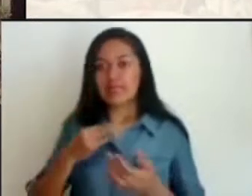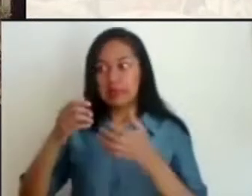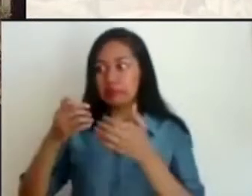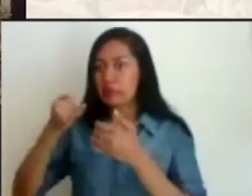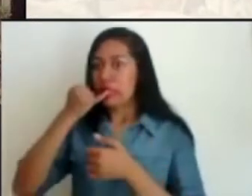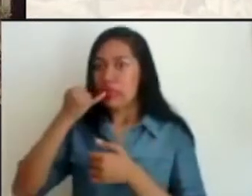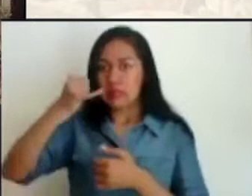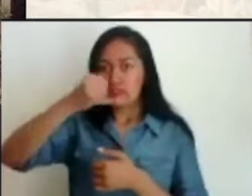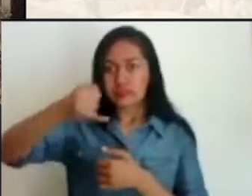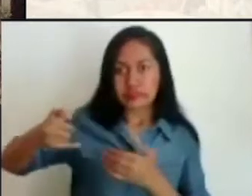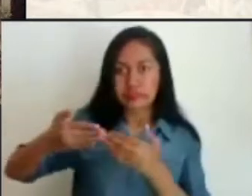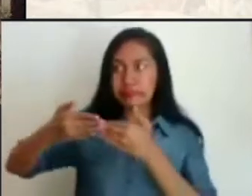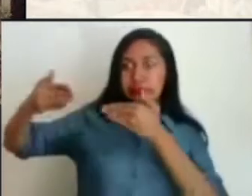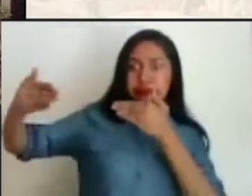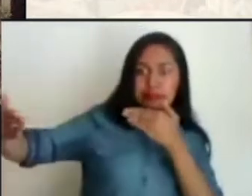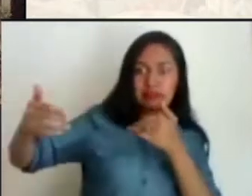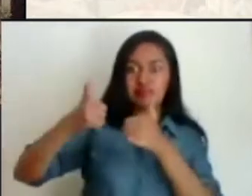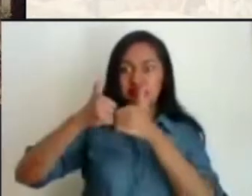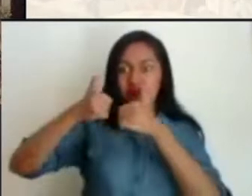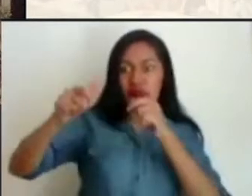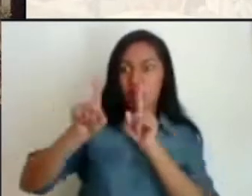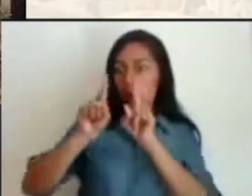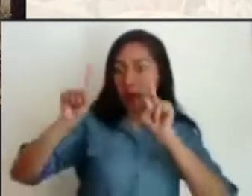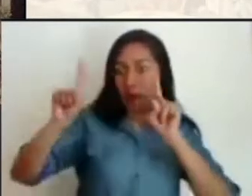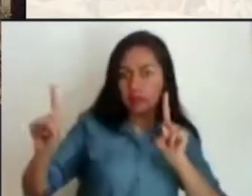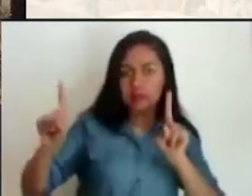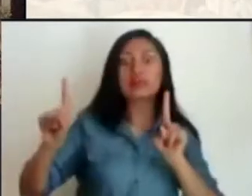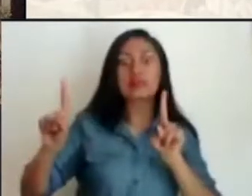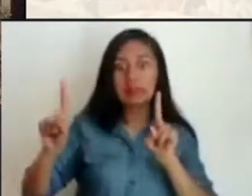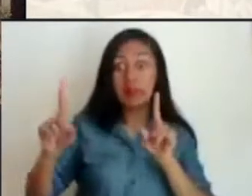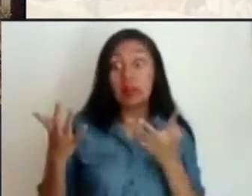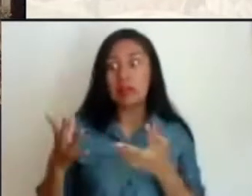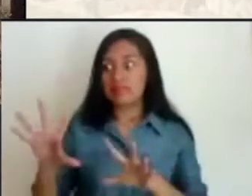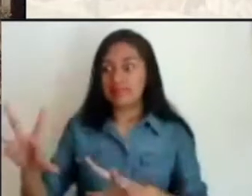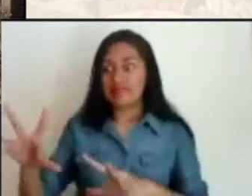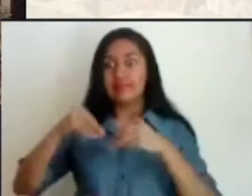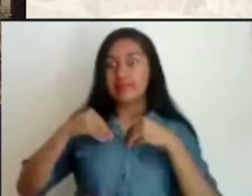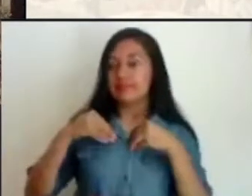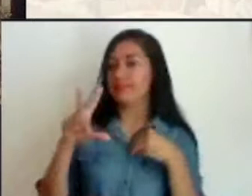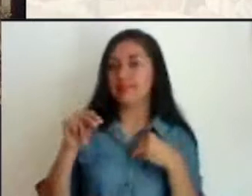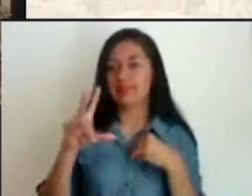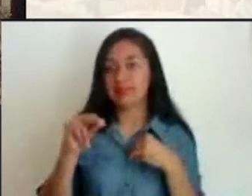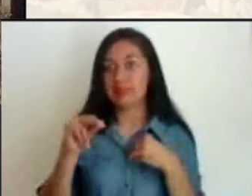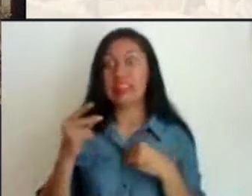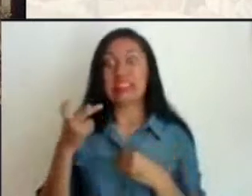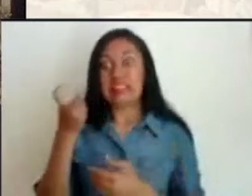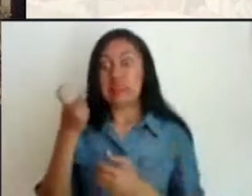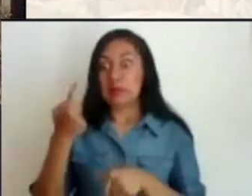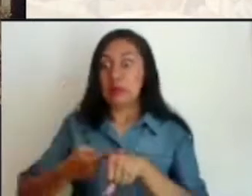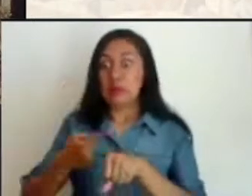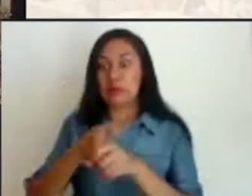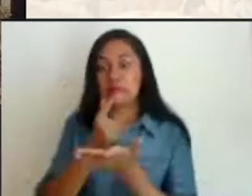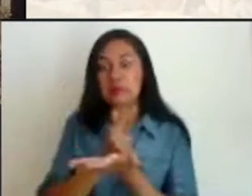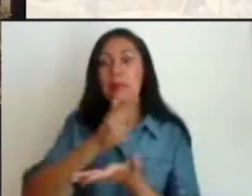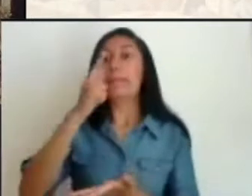conoscevano desde la epidemia de 1348, per poter evitare una peste che si presentava come sumamente grave.